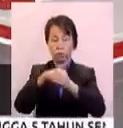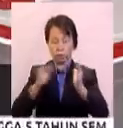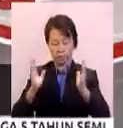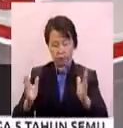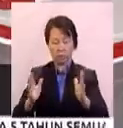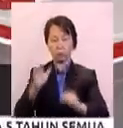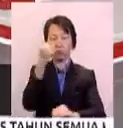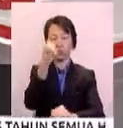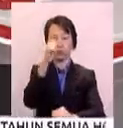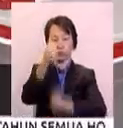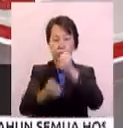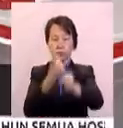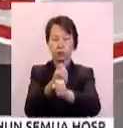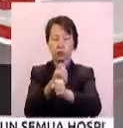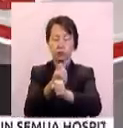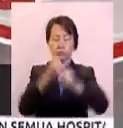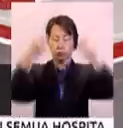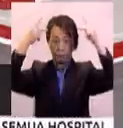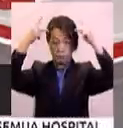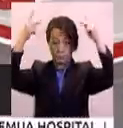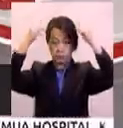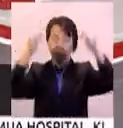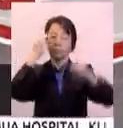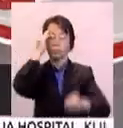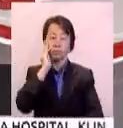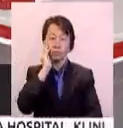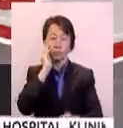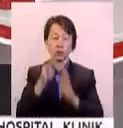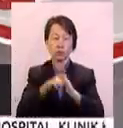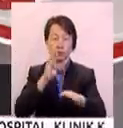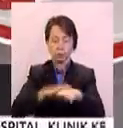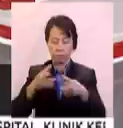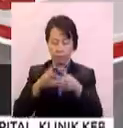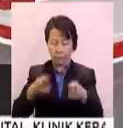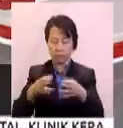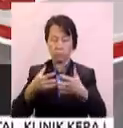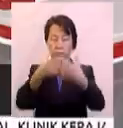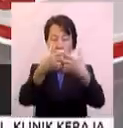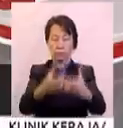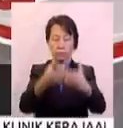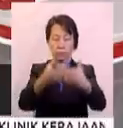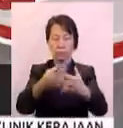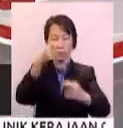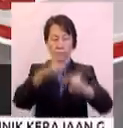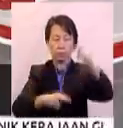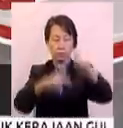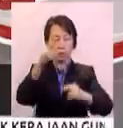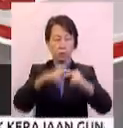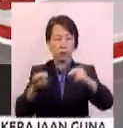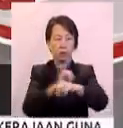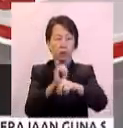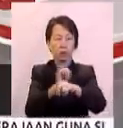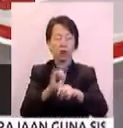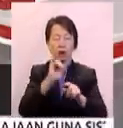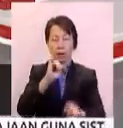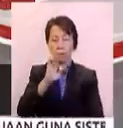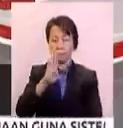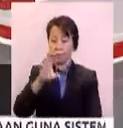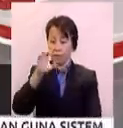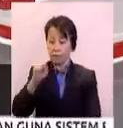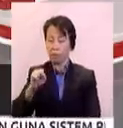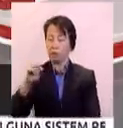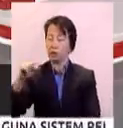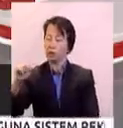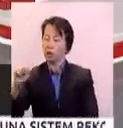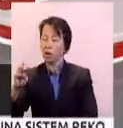tempoh 10 tahun. Perdana Menteri Tun Dr. Mahathir Mohamad ketika merasmikan kilang sistem binaan berindustri IBS digital Gamuda